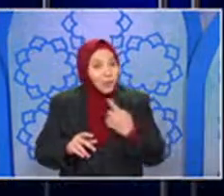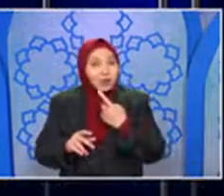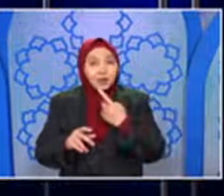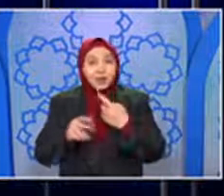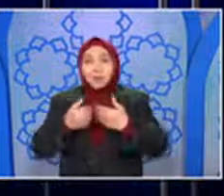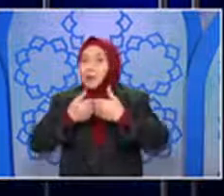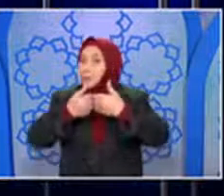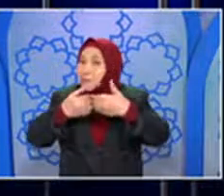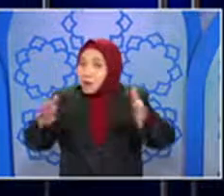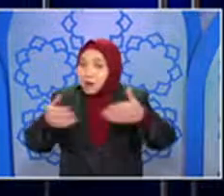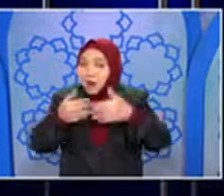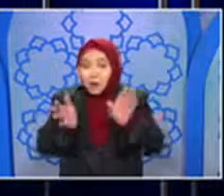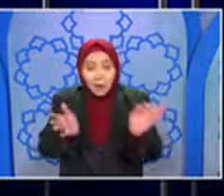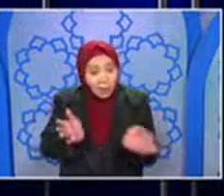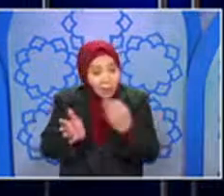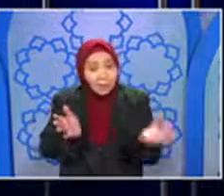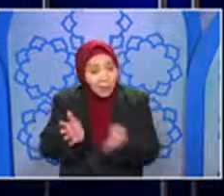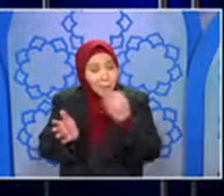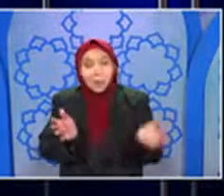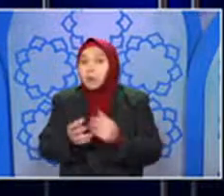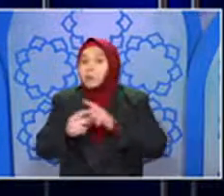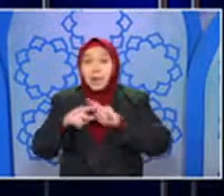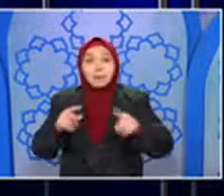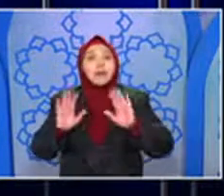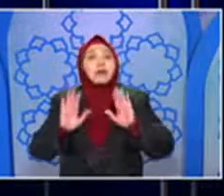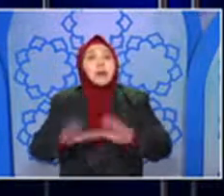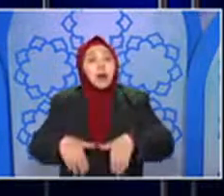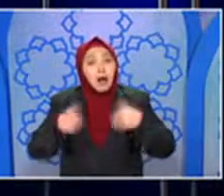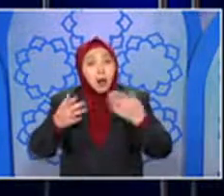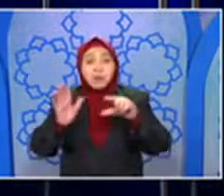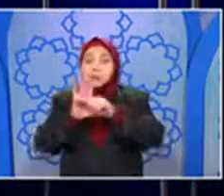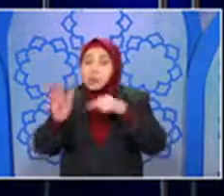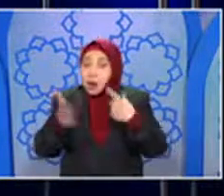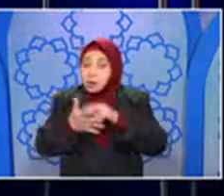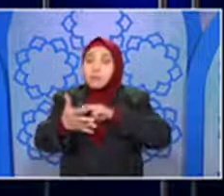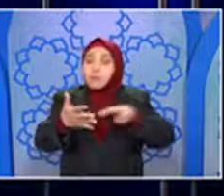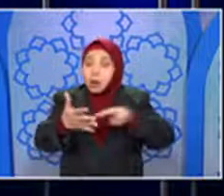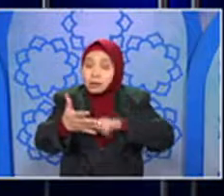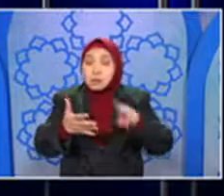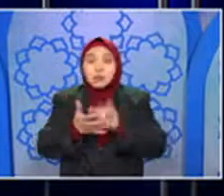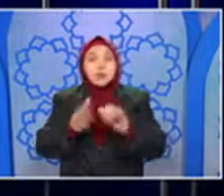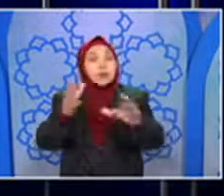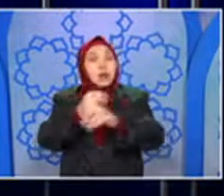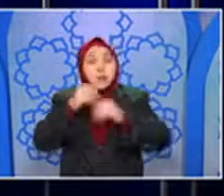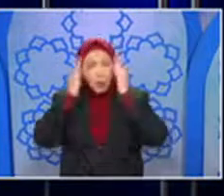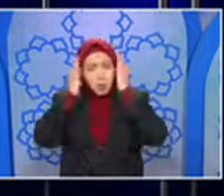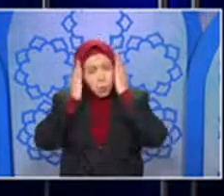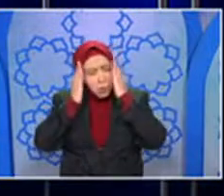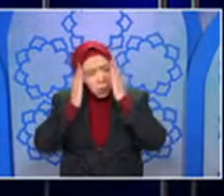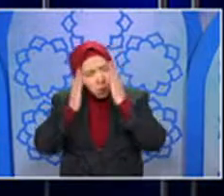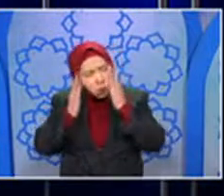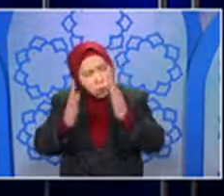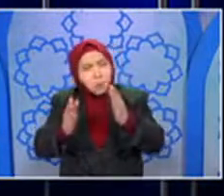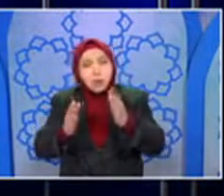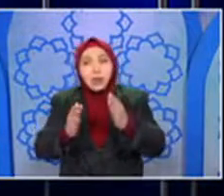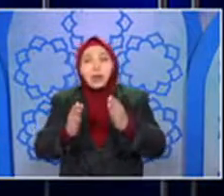membuka lembaran-lembaran wahyu ini, tetapi sejauh mana surah yang dibaca itu dapat dihayati. Bak kata Said